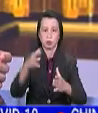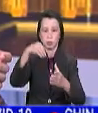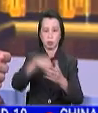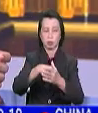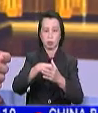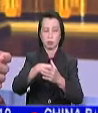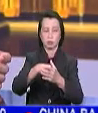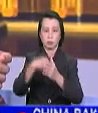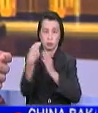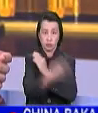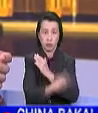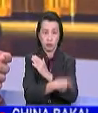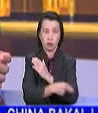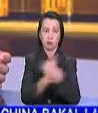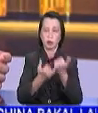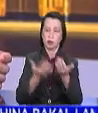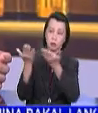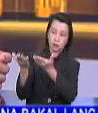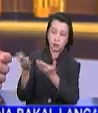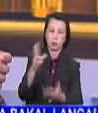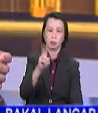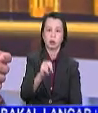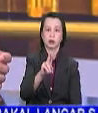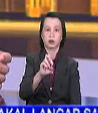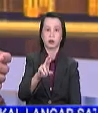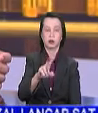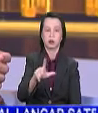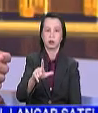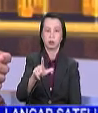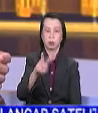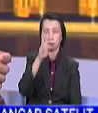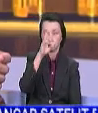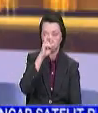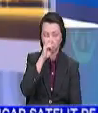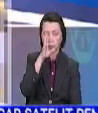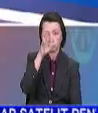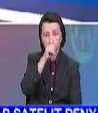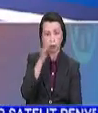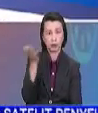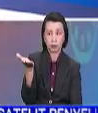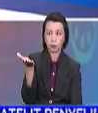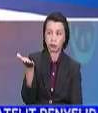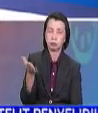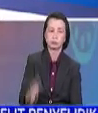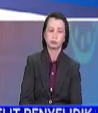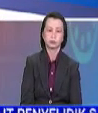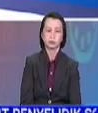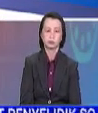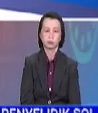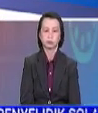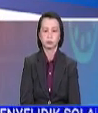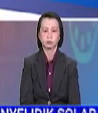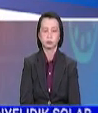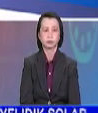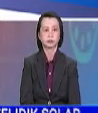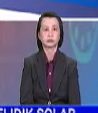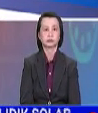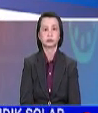dalam negeri untuk rinciannya kita bersama Nurul asyiqin Abdul Halim di Melaka skin kongsikan perkembangan mengenai nah